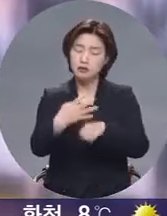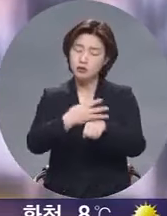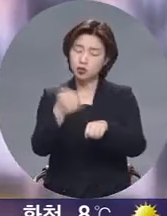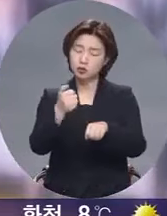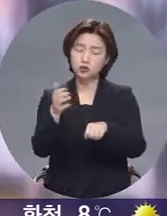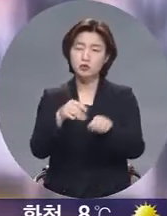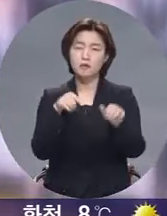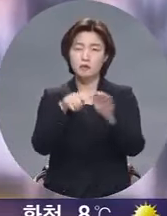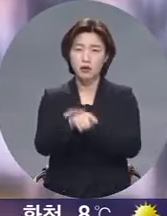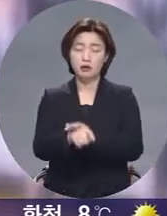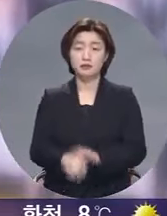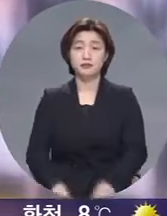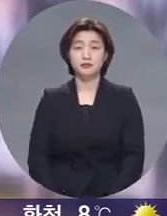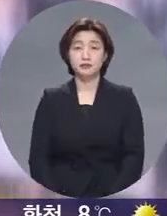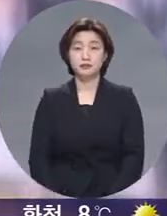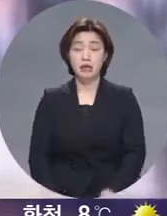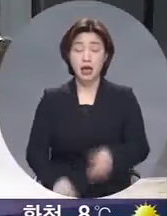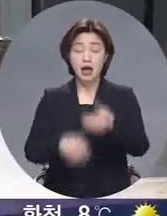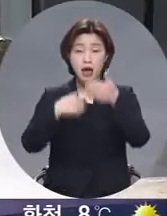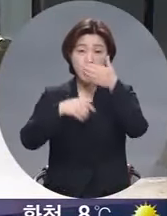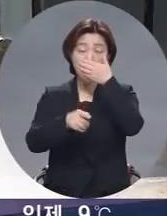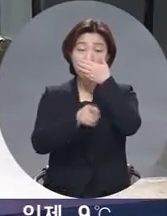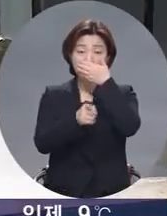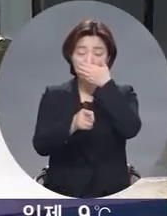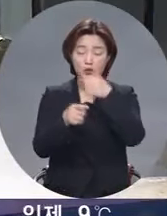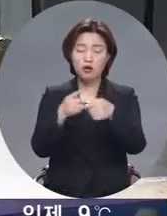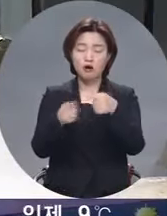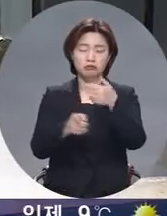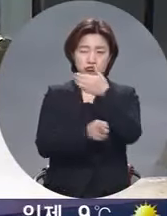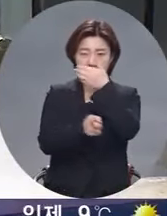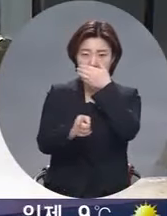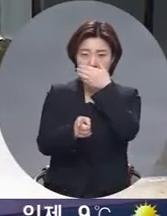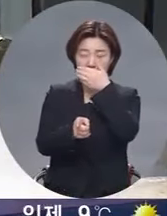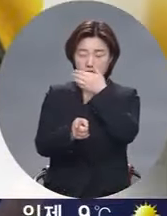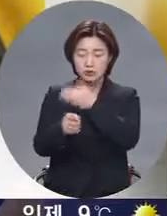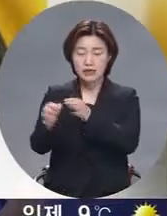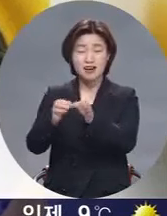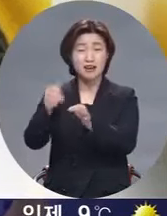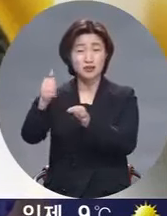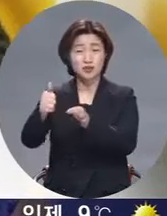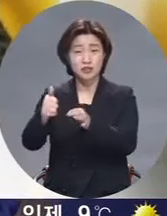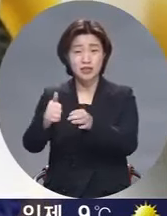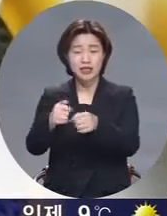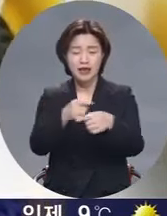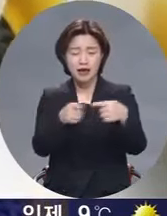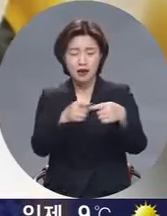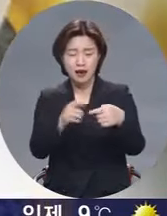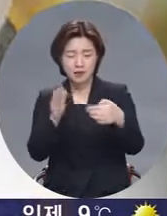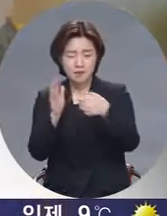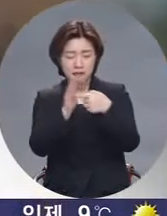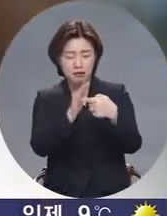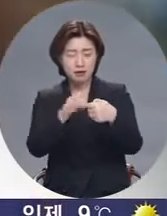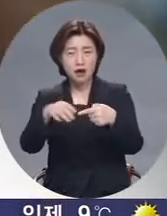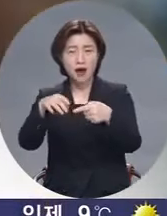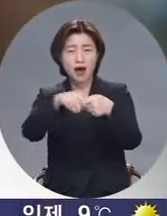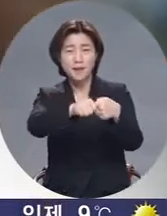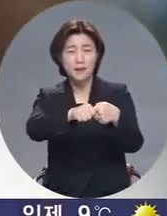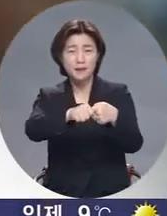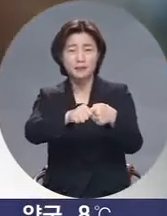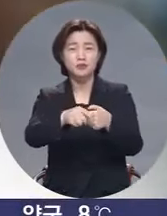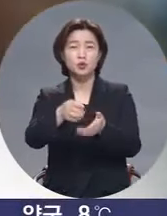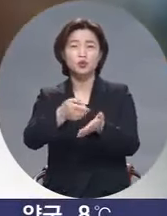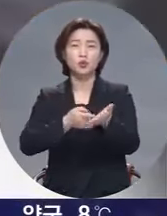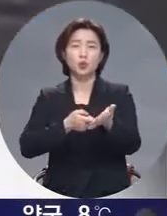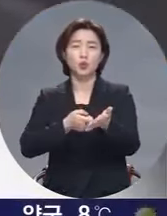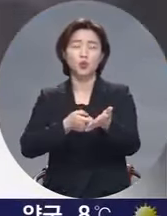강도는 흉기를 꺼내 주인을 위협했습니다. 이 과정에서 금은방 주인은 흉기를 막다가 손을 크게 다쳐 수술까지 해야